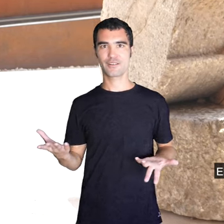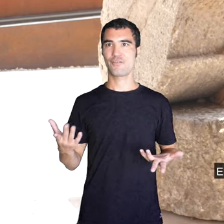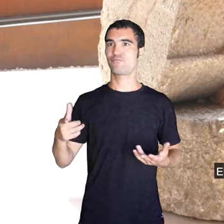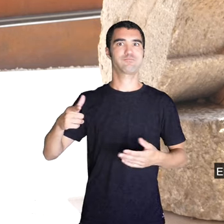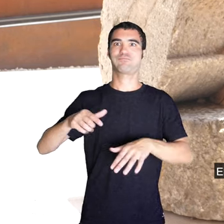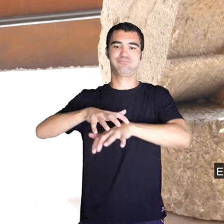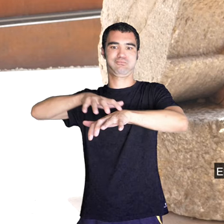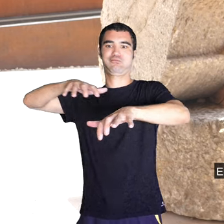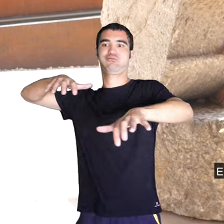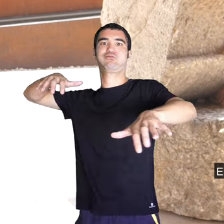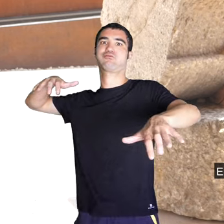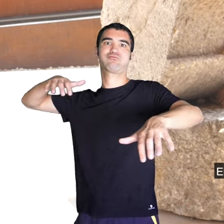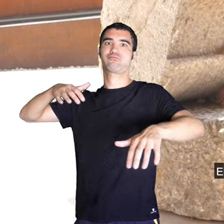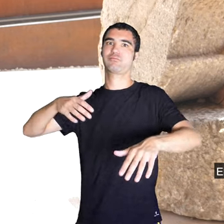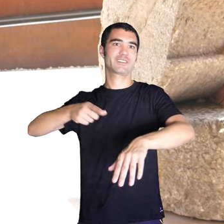brumador, molt de pits.